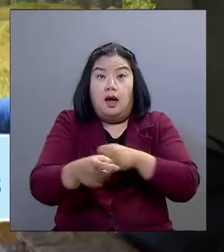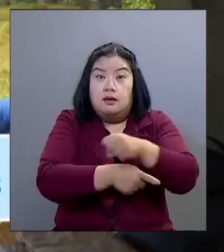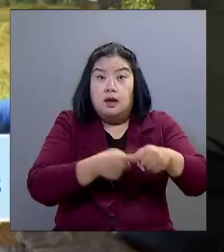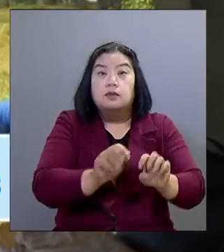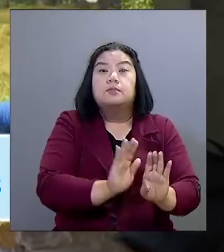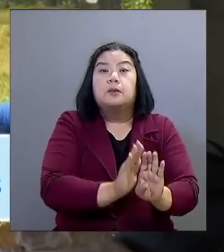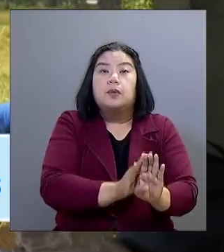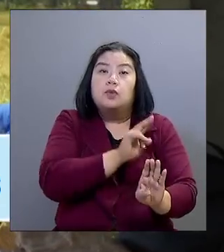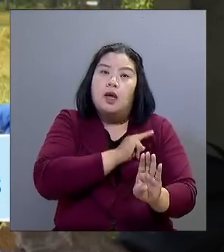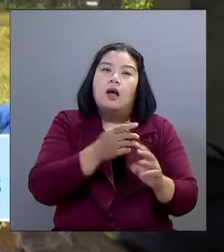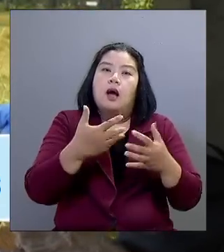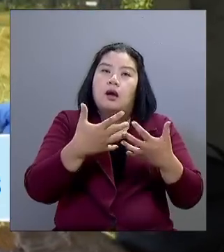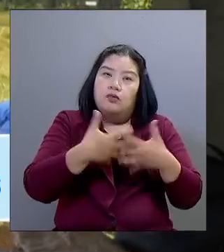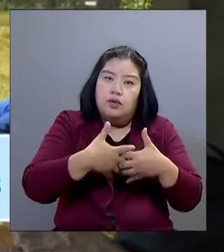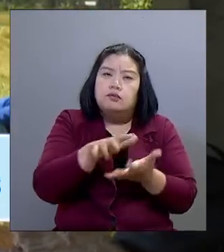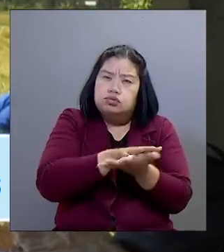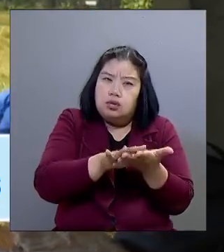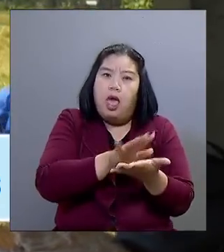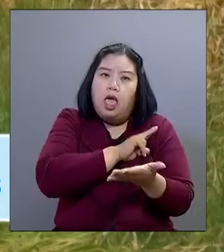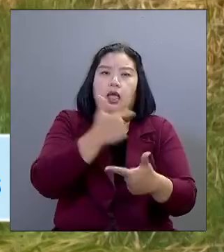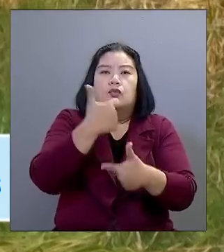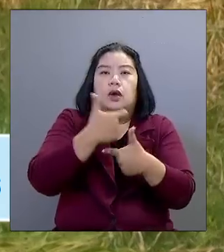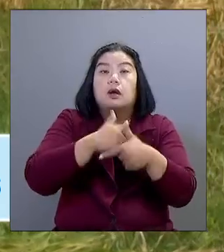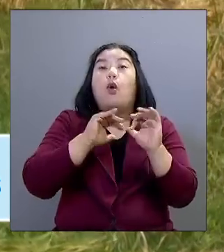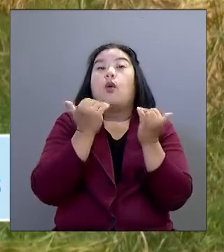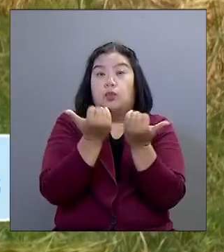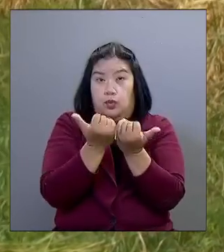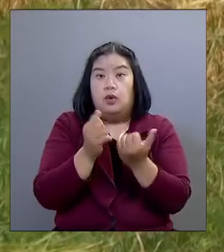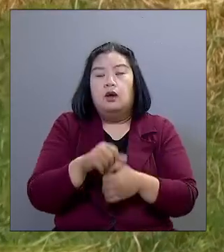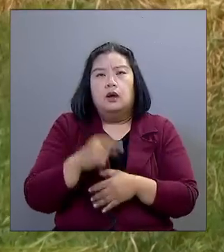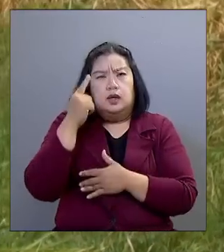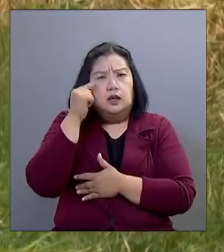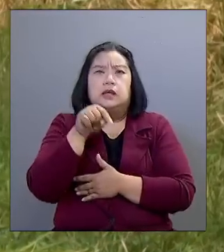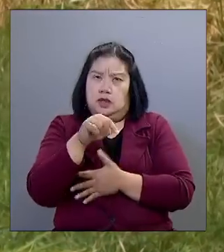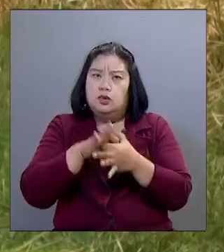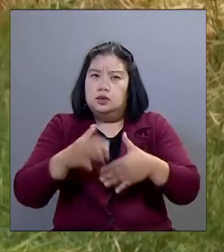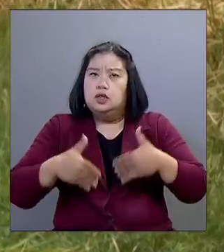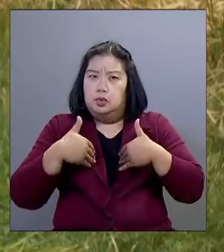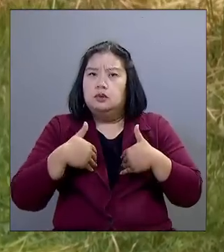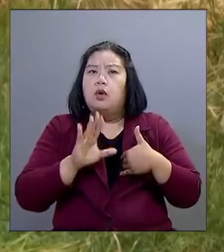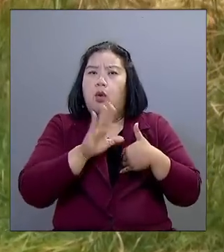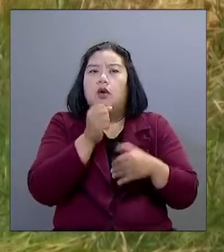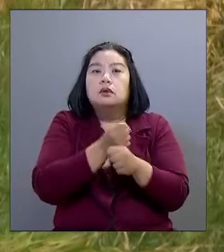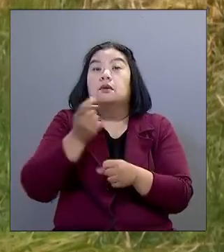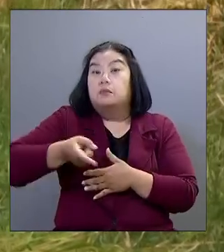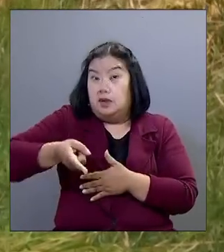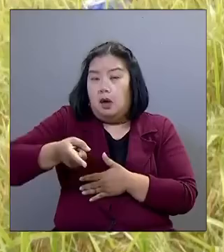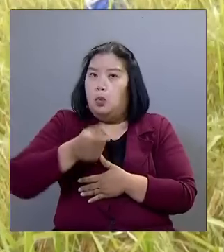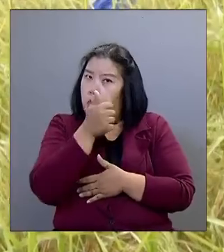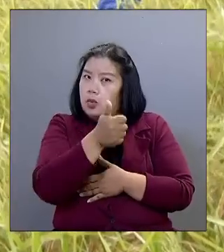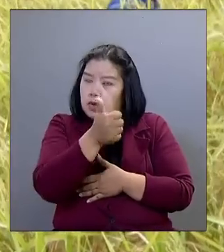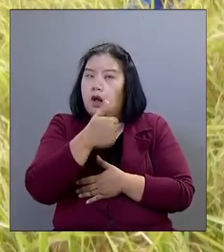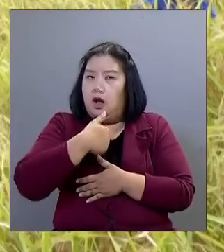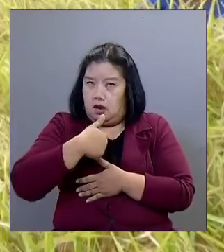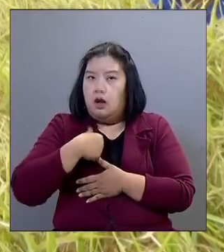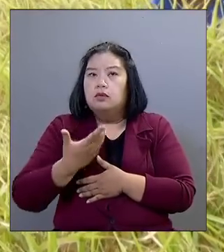รับประทานที่บ้านนะคะเราก็เลยมองว่าสิ่งเหล่านี้ค่ะมันเป็นวิถีชีวิตที่ดีงามอยู่แล้วเราก็เลยมองว่าในฐานะที่เราเป็นค